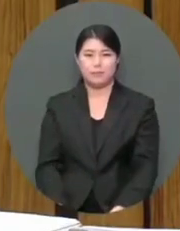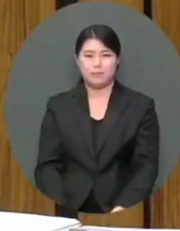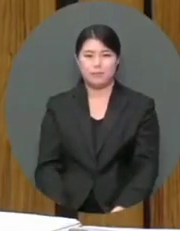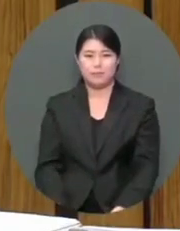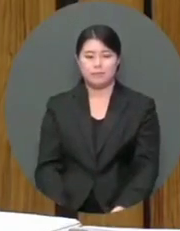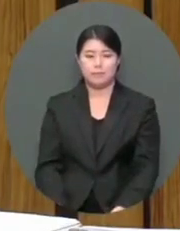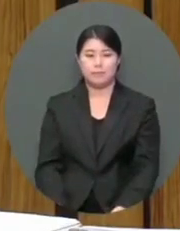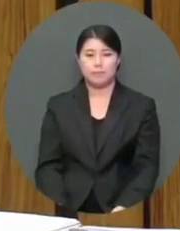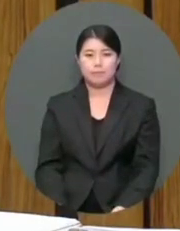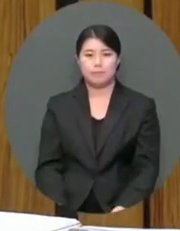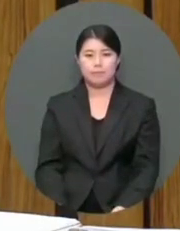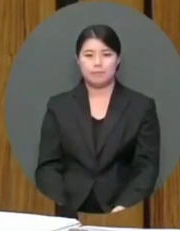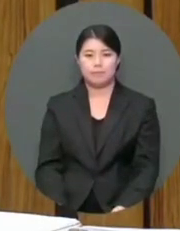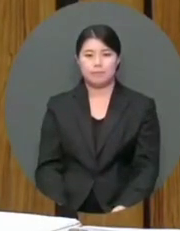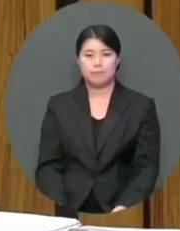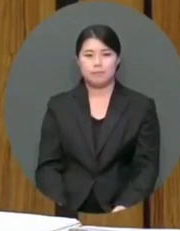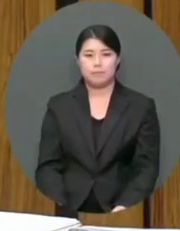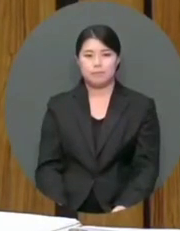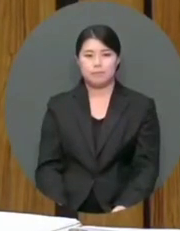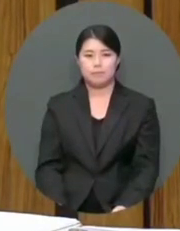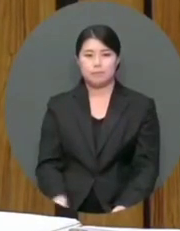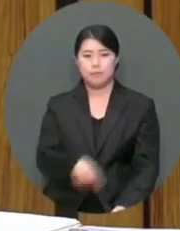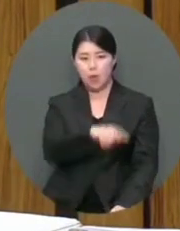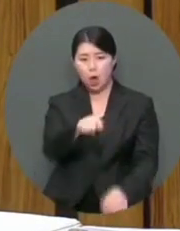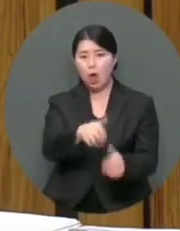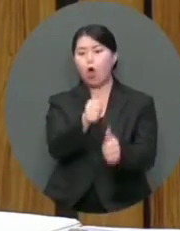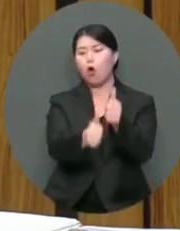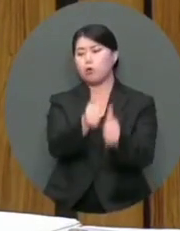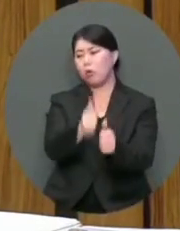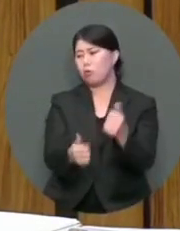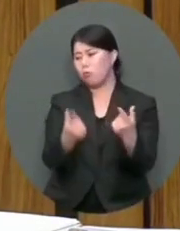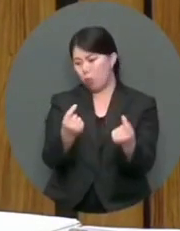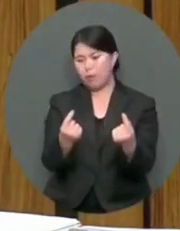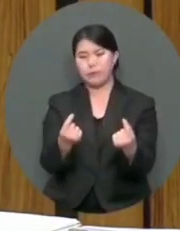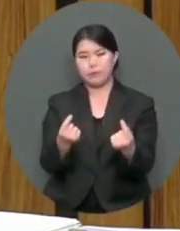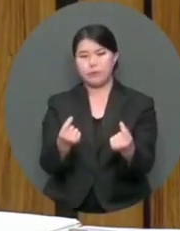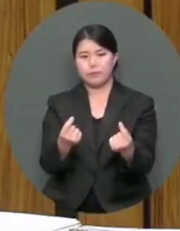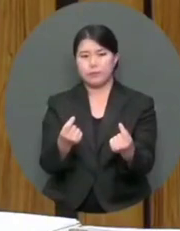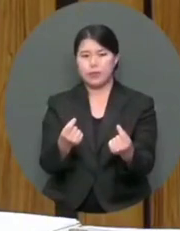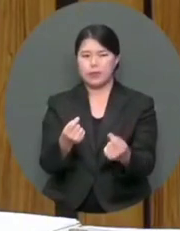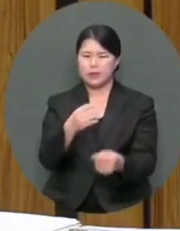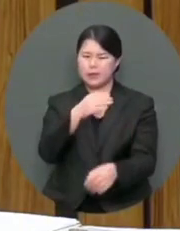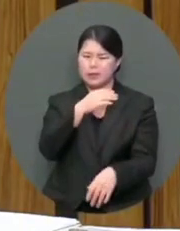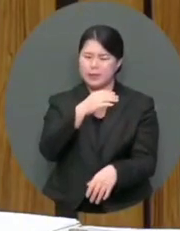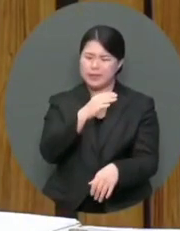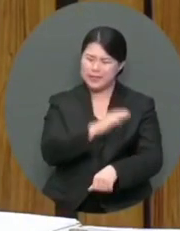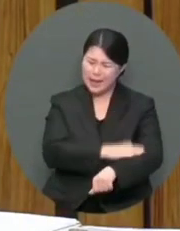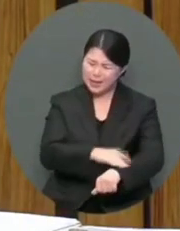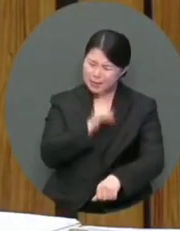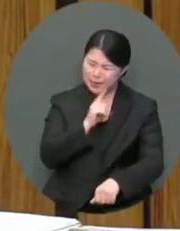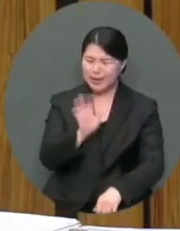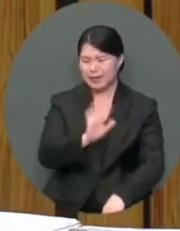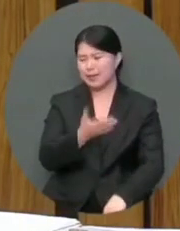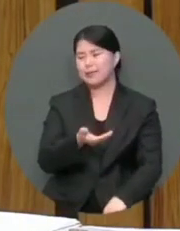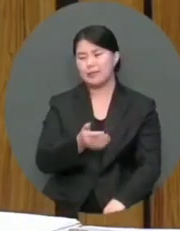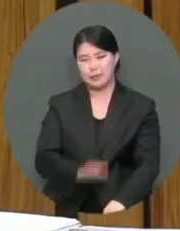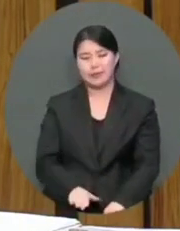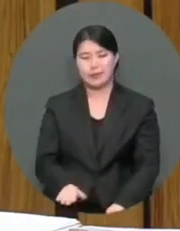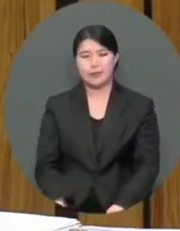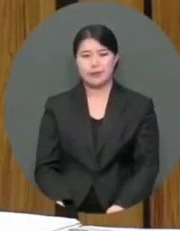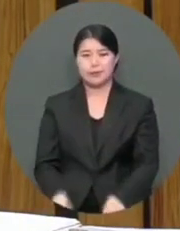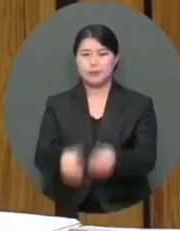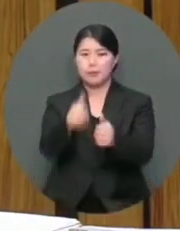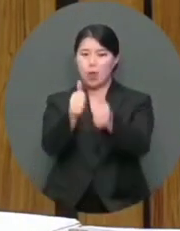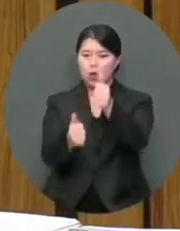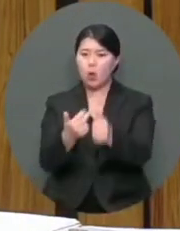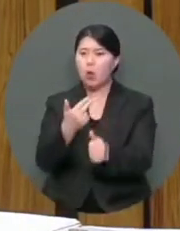입법도. 어쨌든 그게 경쟁의 소산인 겁니다. 그게 뭐 바람직한 건 아니지만은 그래서 경쟁